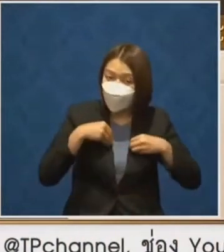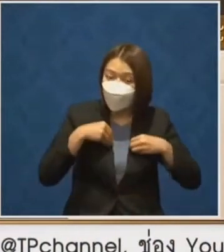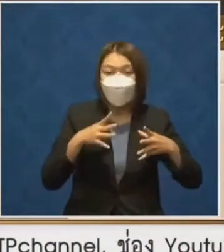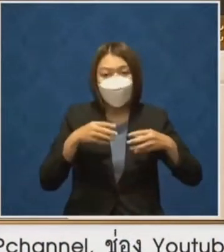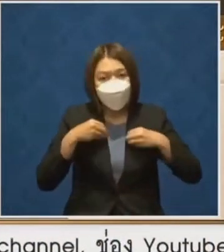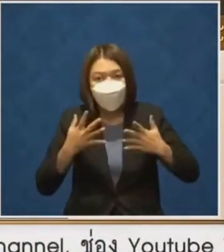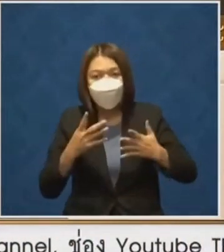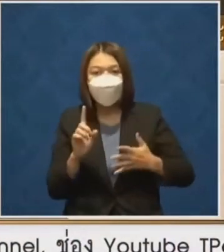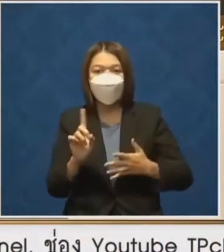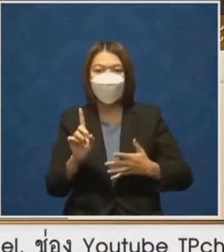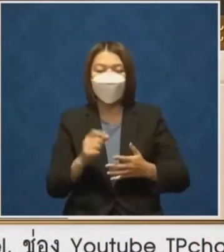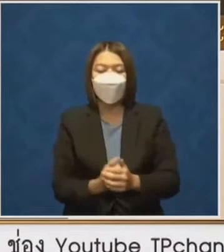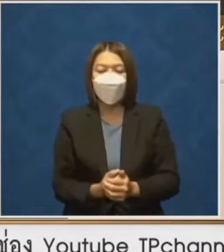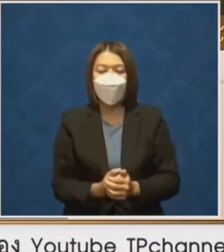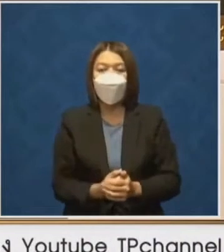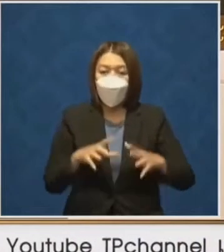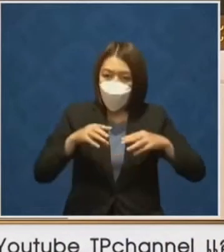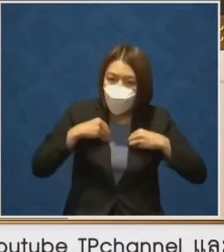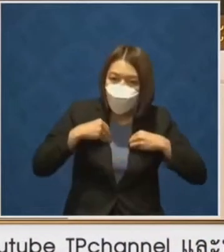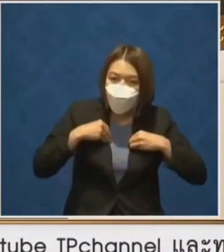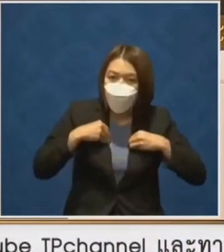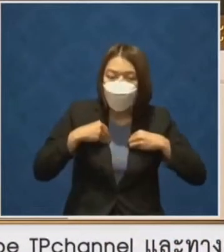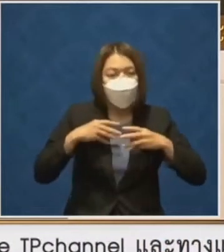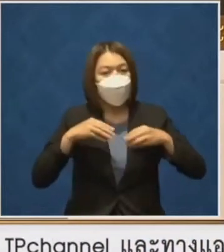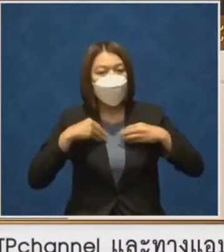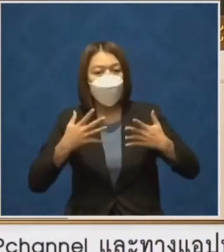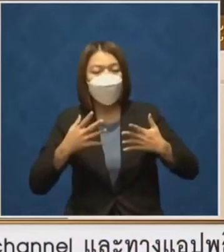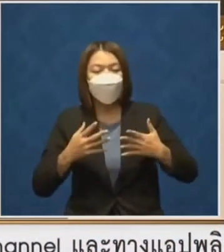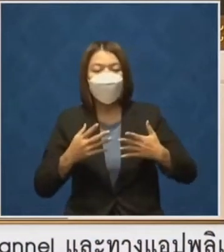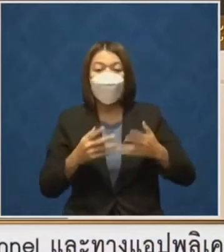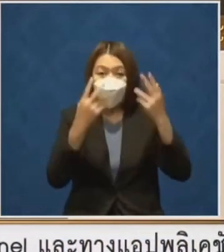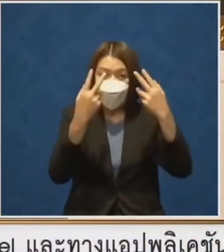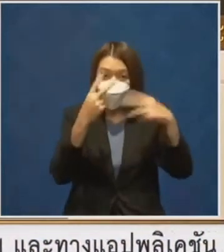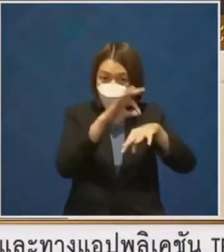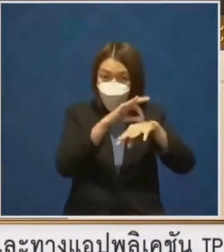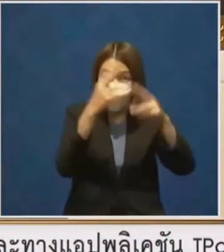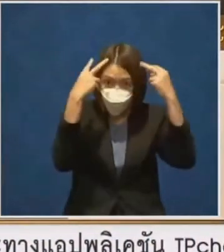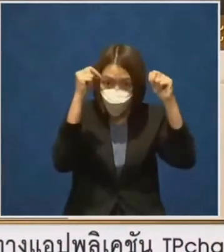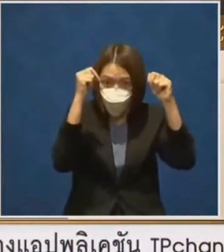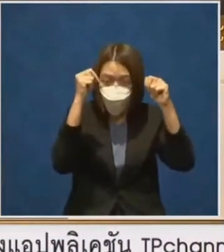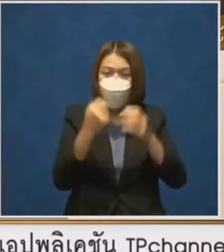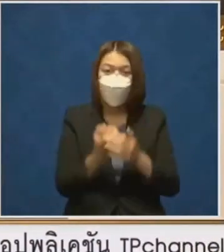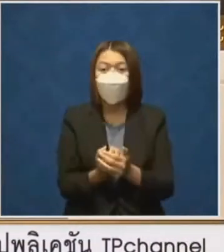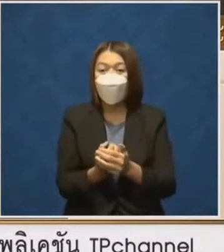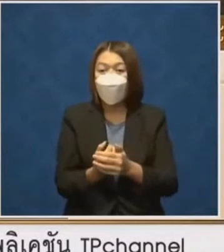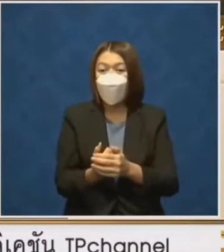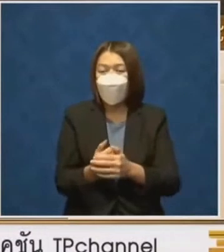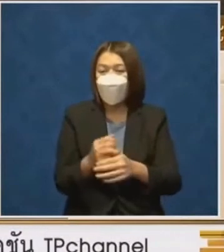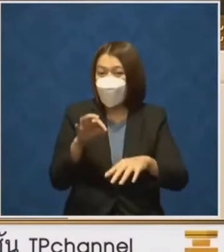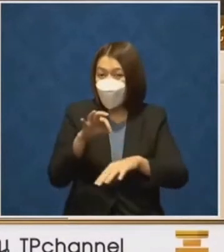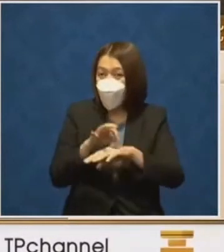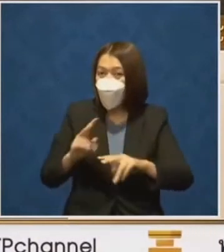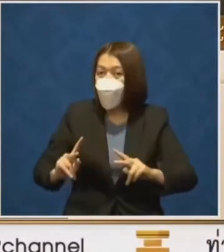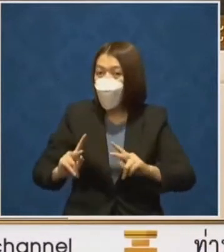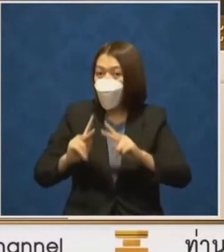62 9กันยา63ก็มีการอภิปรายกันอีกรอบหนึ่งนะฮะยื่นอภิปรายโดยนาวากาศเอกอนุดิษฐ์นาครทั